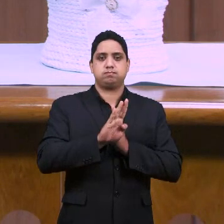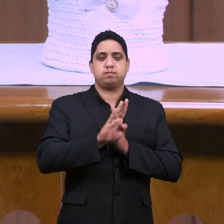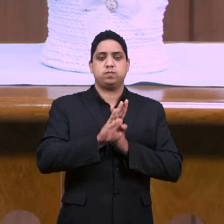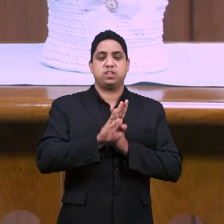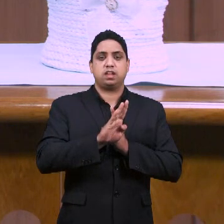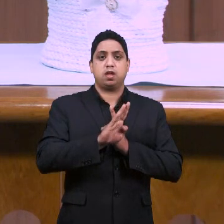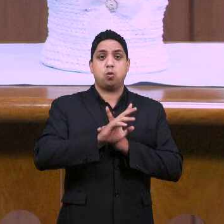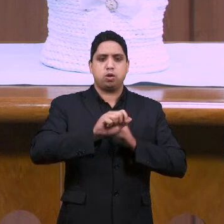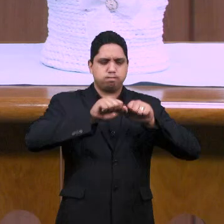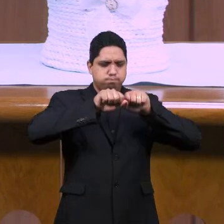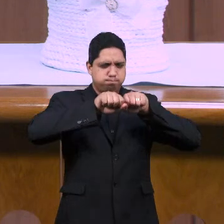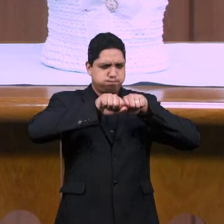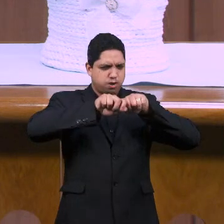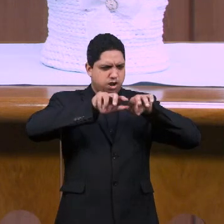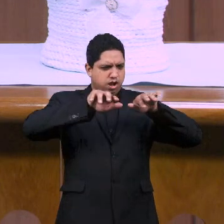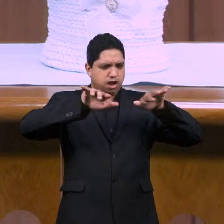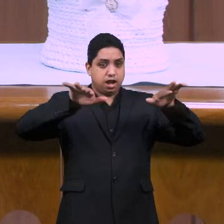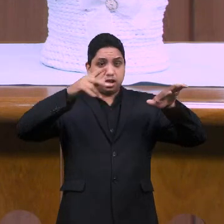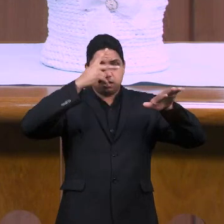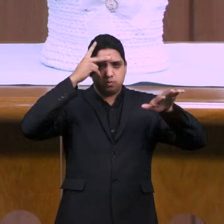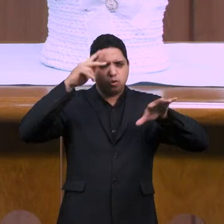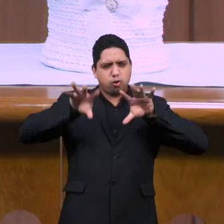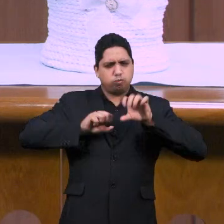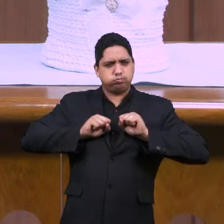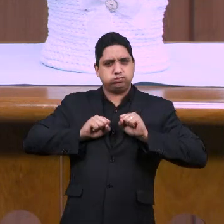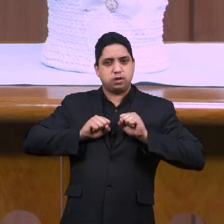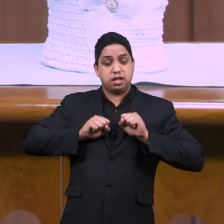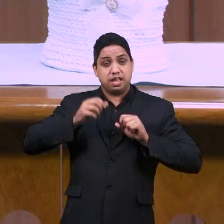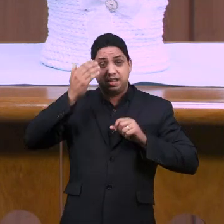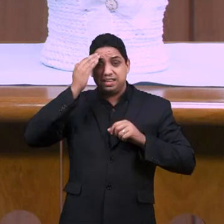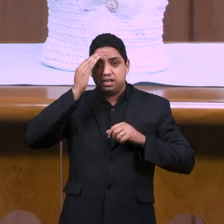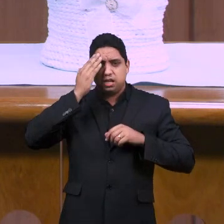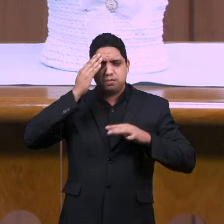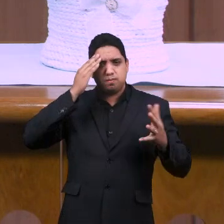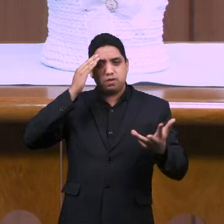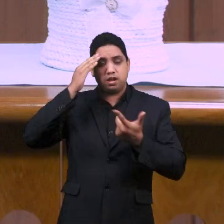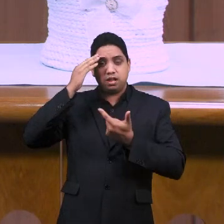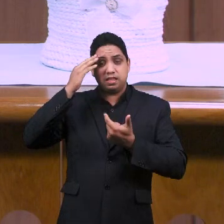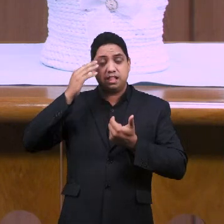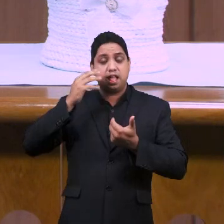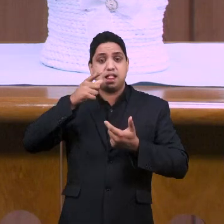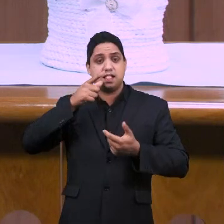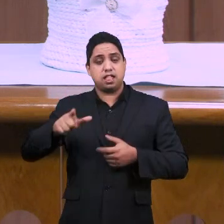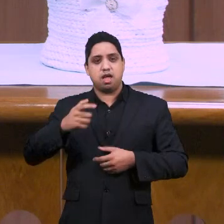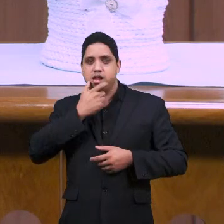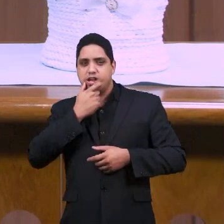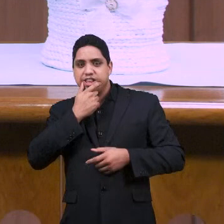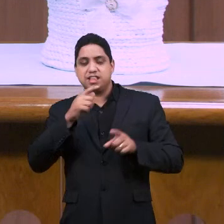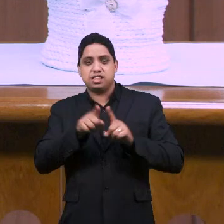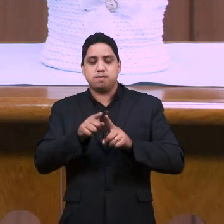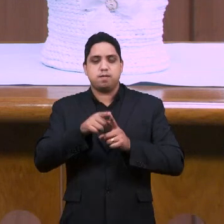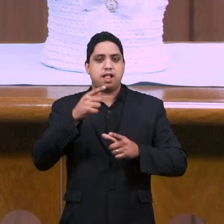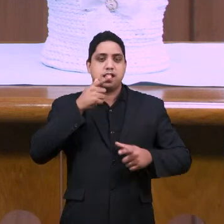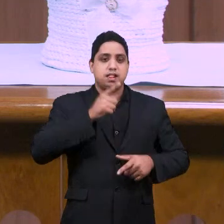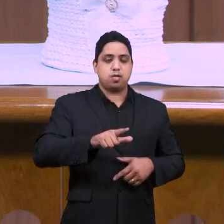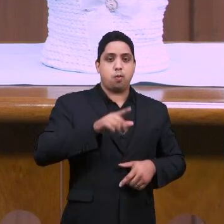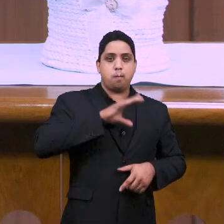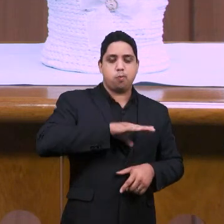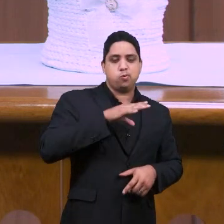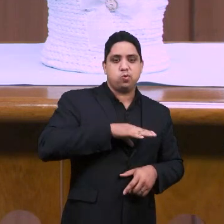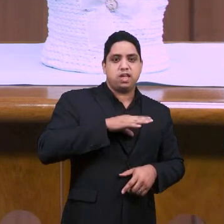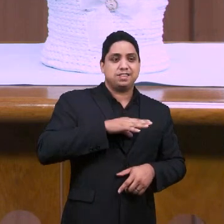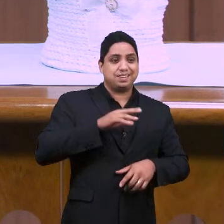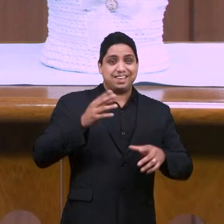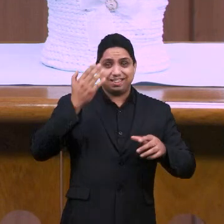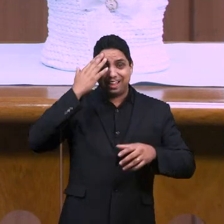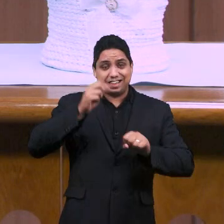parlant de l'école biblique comme quelque chose de portée extraordinaire, c'est bien pour l'église, des frères de l'église de langue anglaise, comme